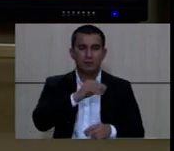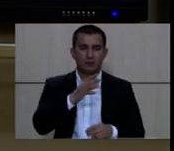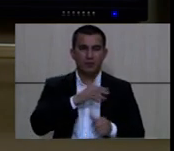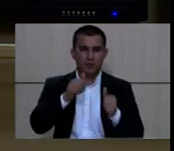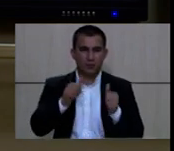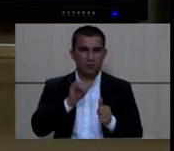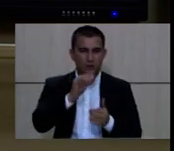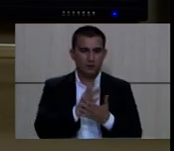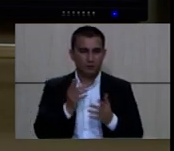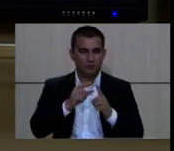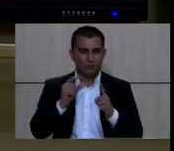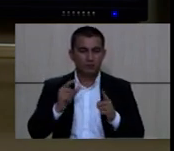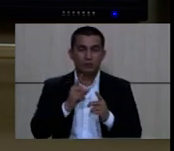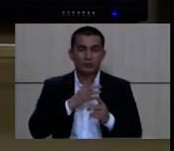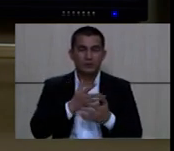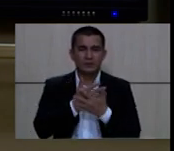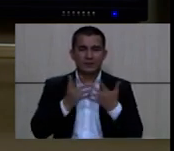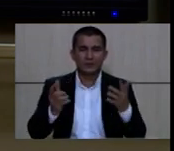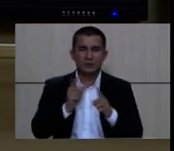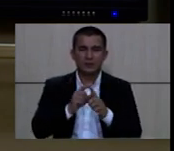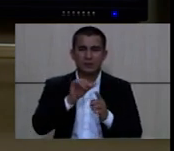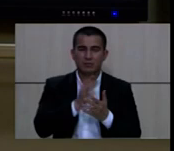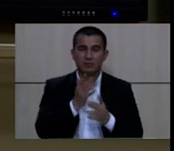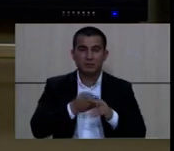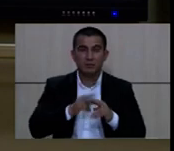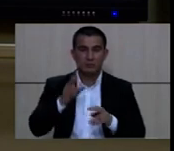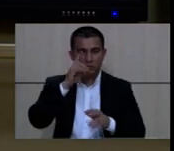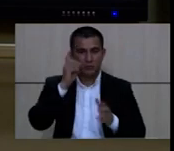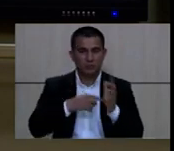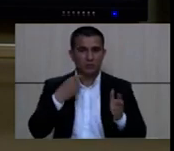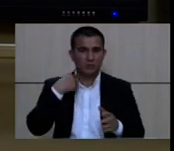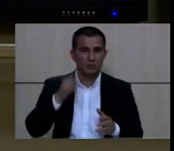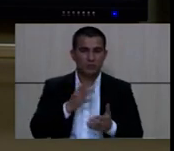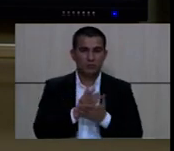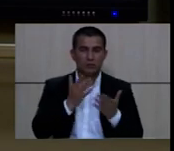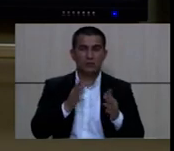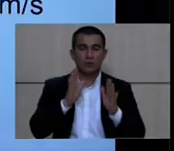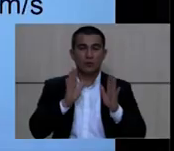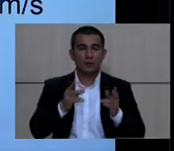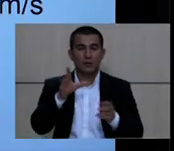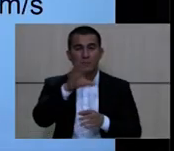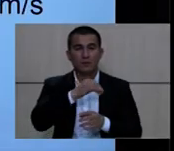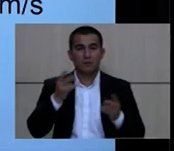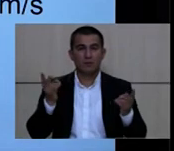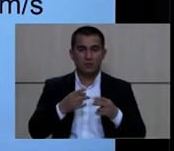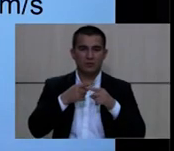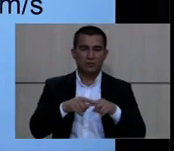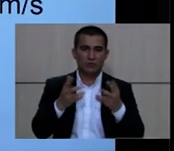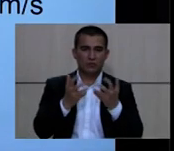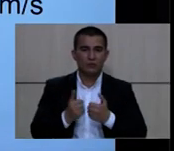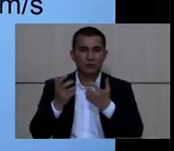ko'rinib turibdiki, berilgan kattaliklarning son qiymatlari bor. Ana endi yechishga o'tamiz. PV,